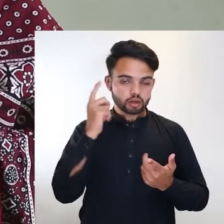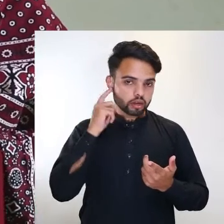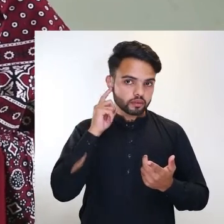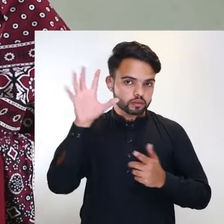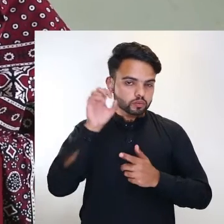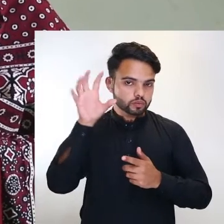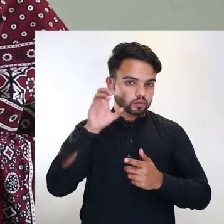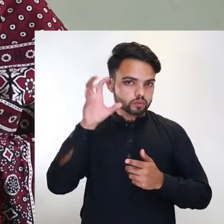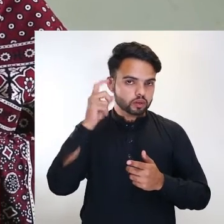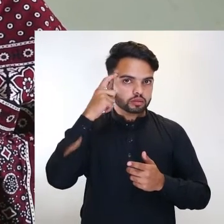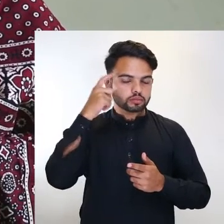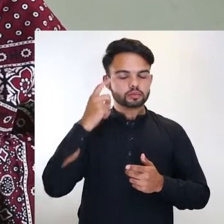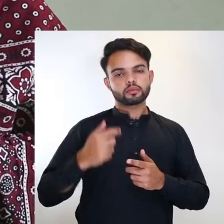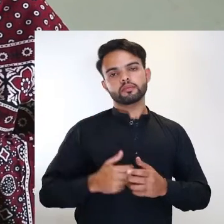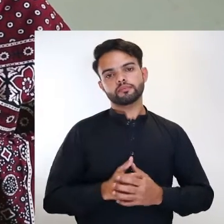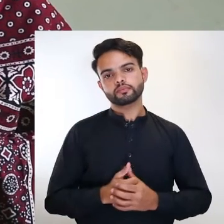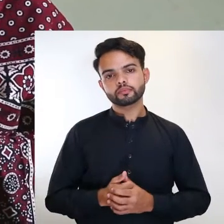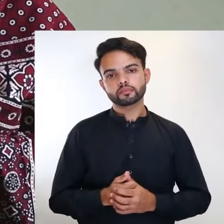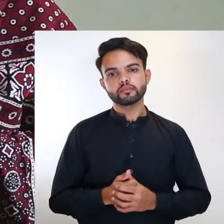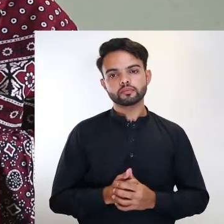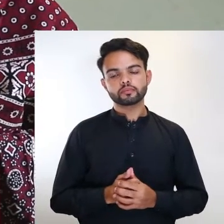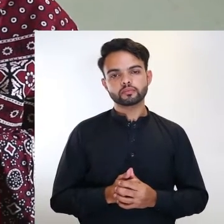कोई बड़ी परेशानी का भी सामना हो सकता है। ओके,